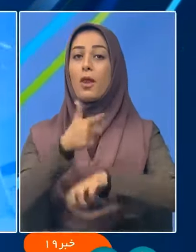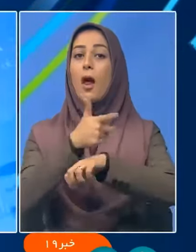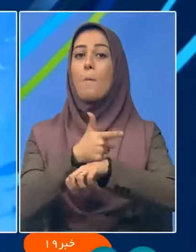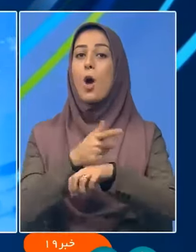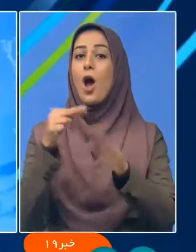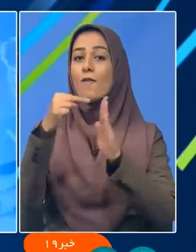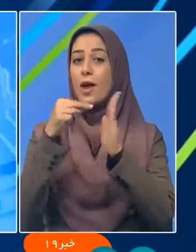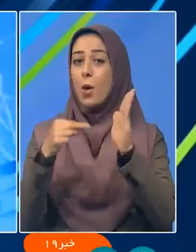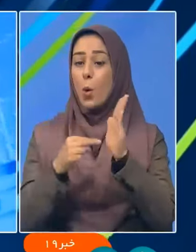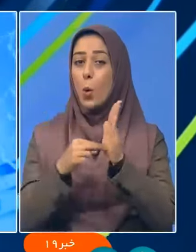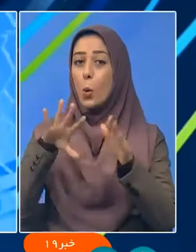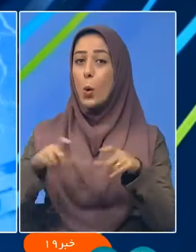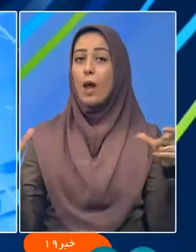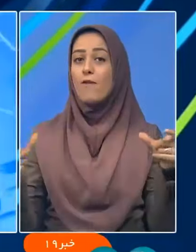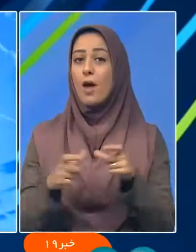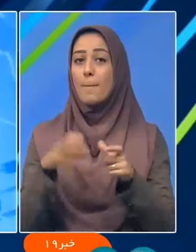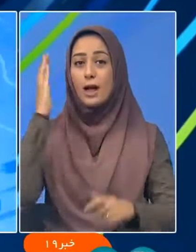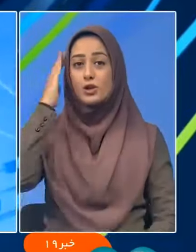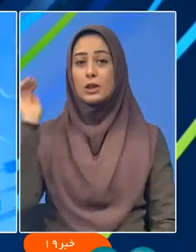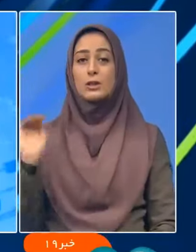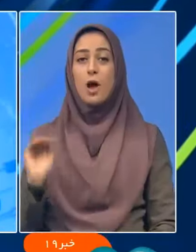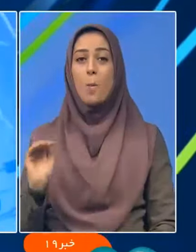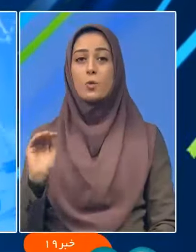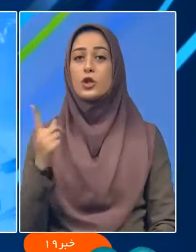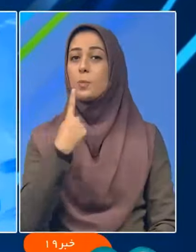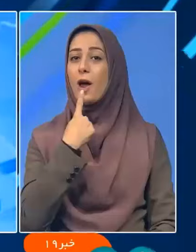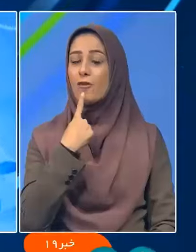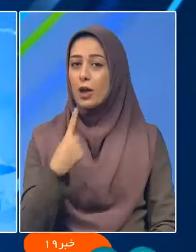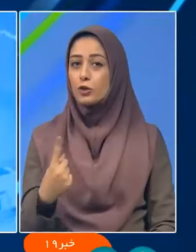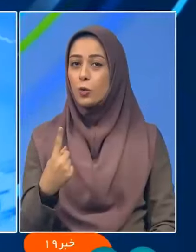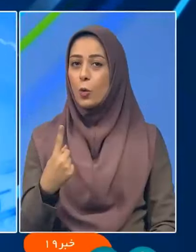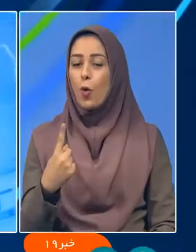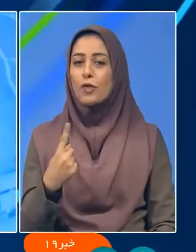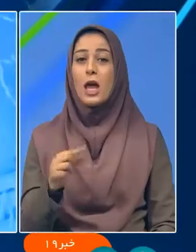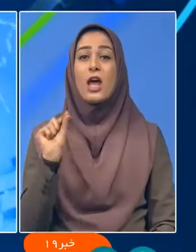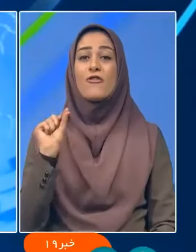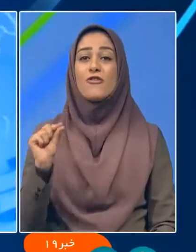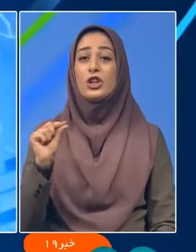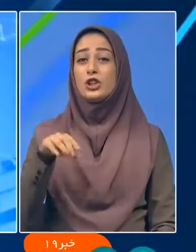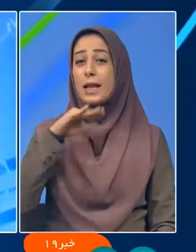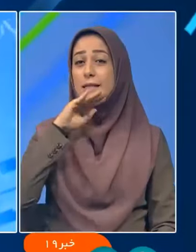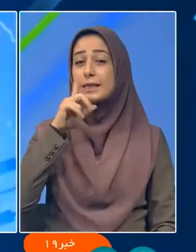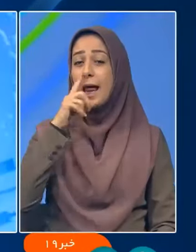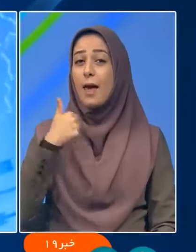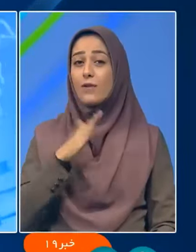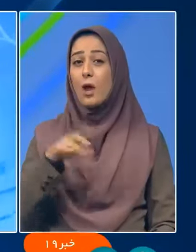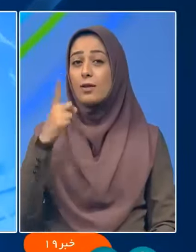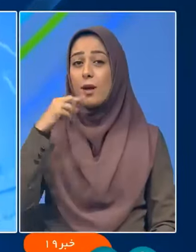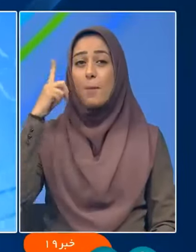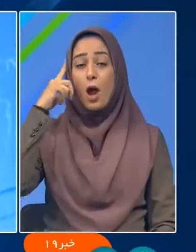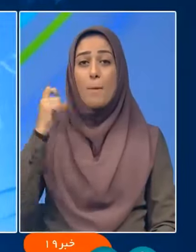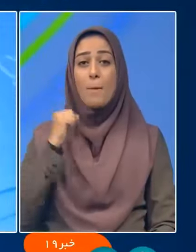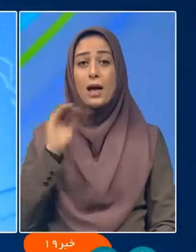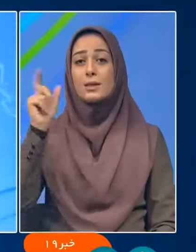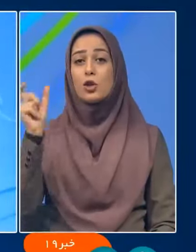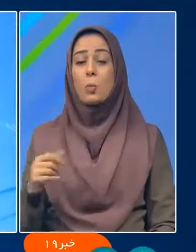معاون حقوقی و مجلس آموزش و پرورش از لحاظ شدن ضریب ویژه سنواتی برای پذیرش معلمان غیر